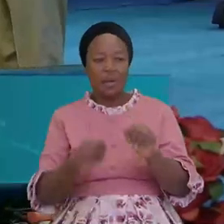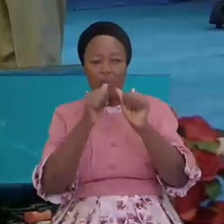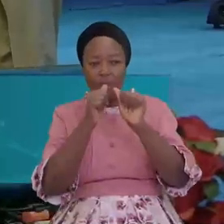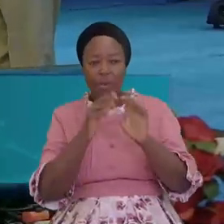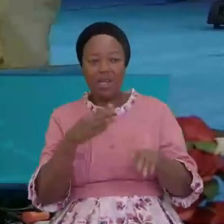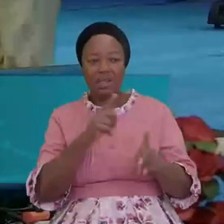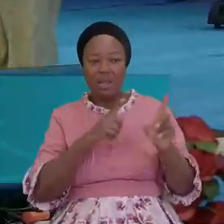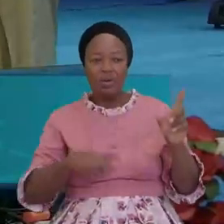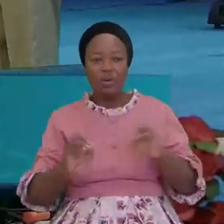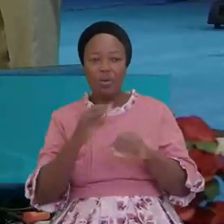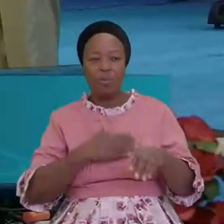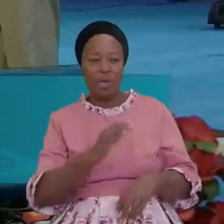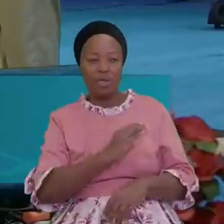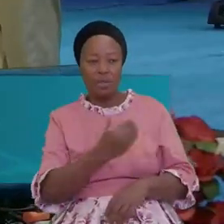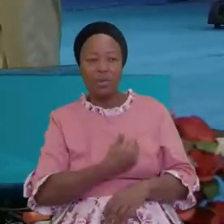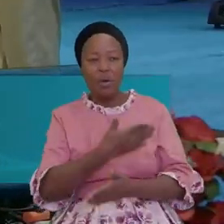2.